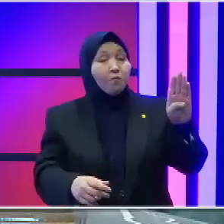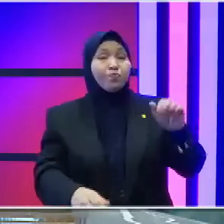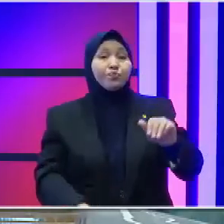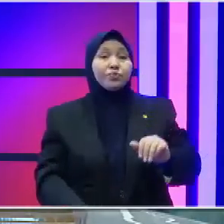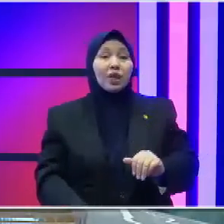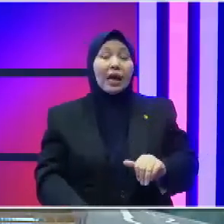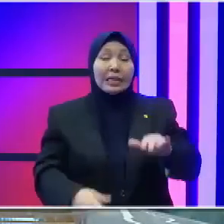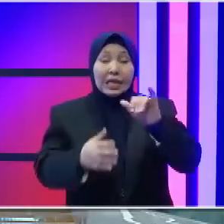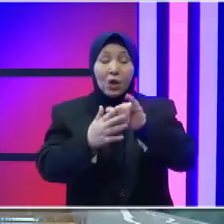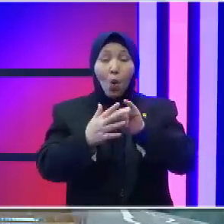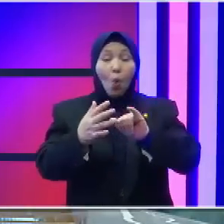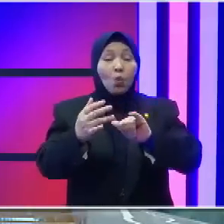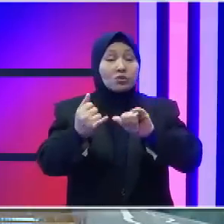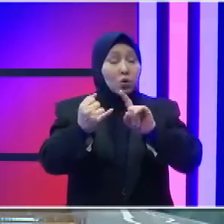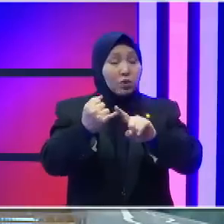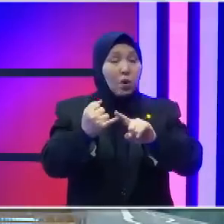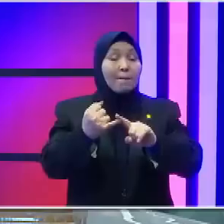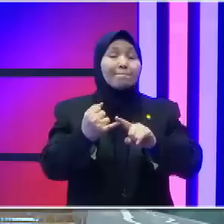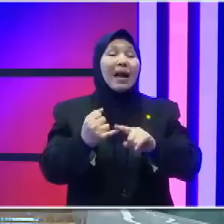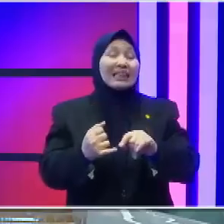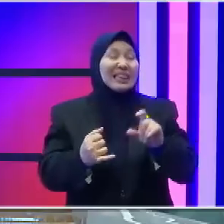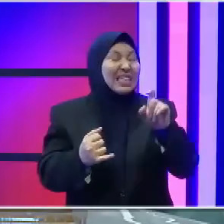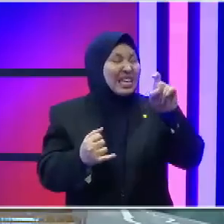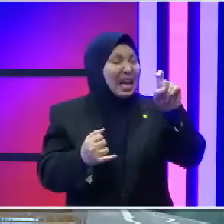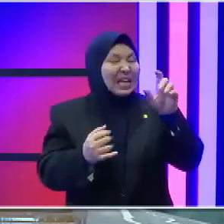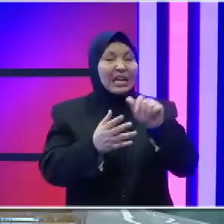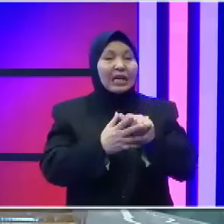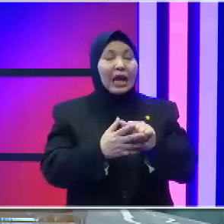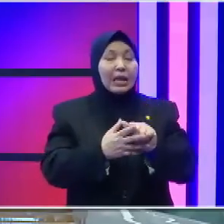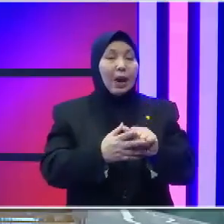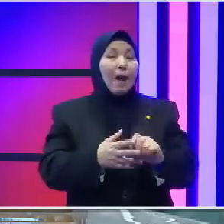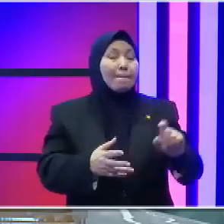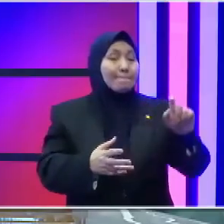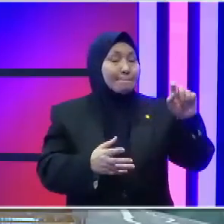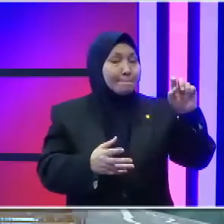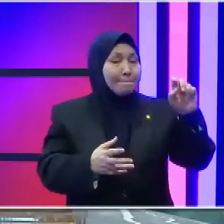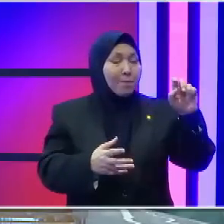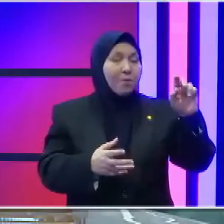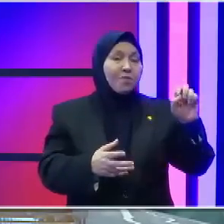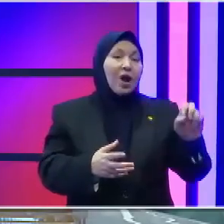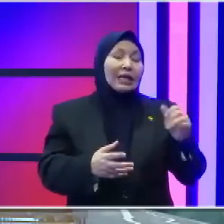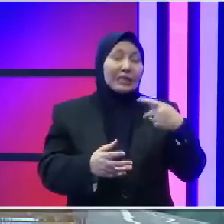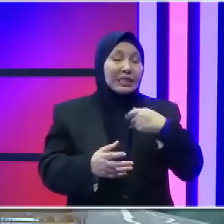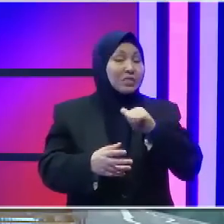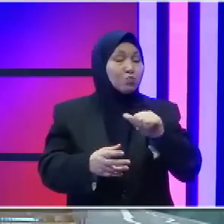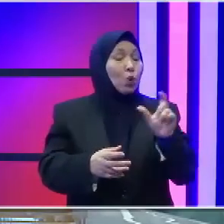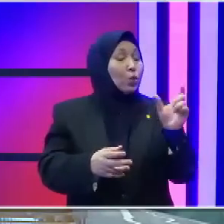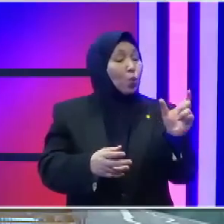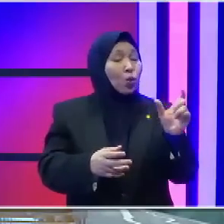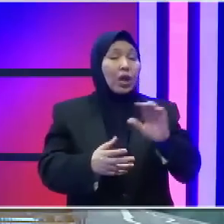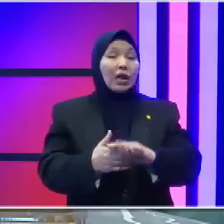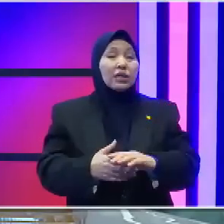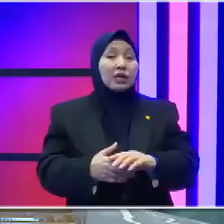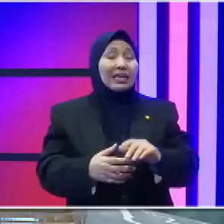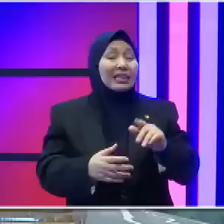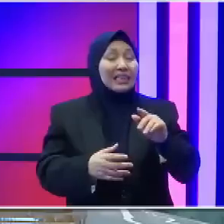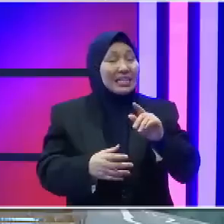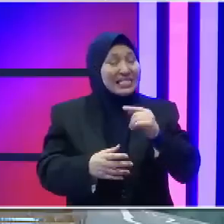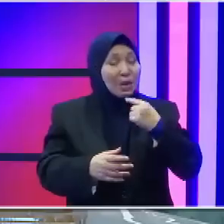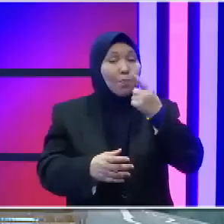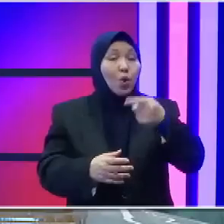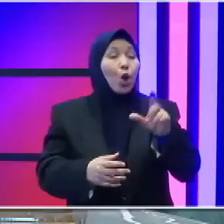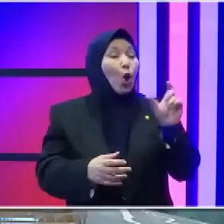Qaf di hujung tu matikan dengan fa. Kalau nun sama juga. Kita tak sebut na, tak sebut ni, tak sebut nu. Kita sebut